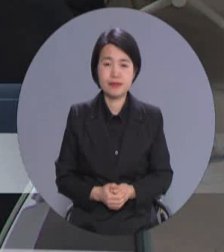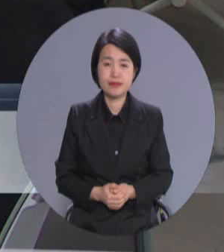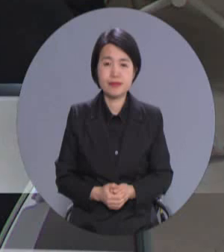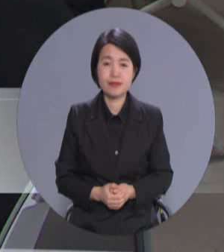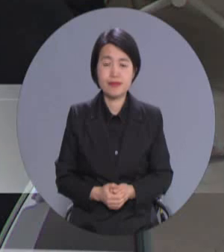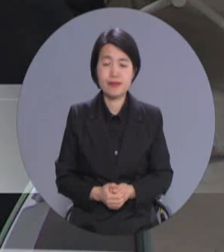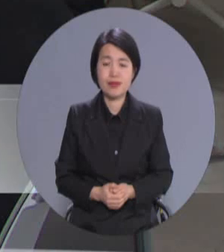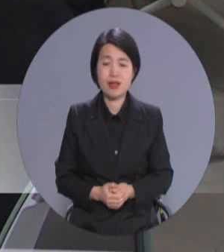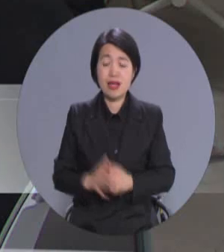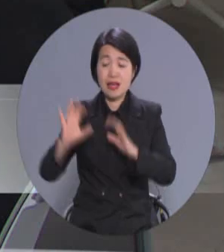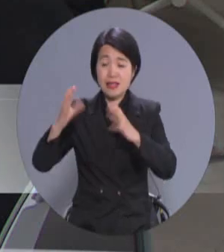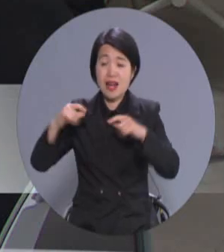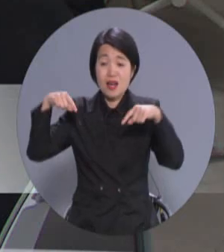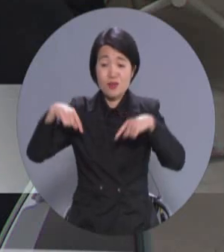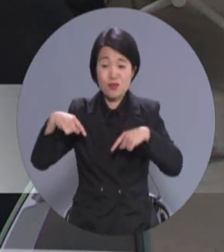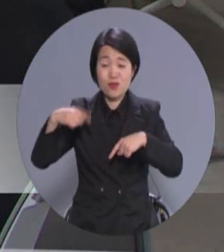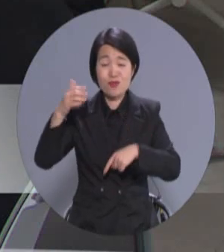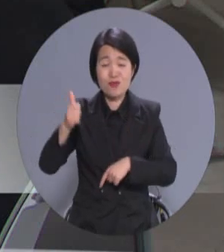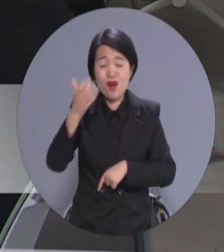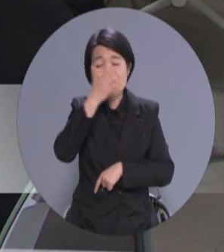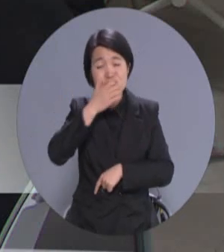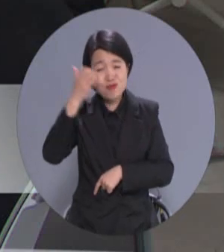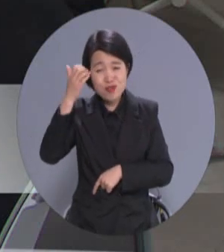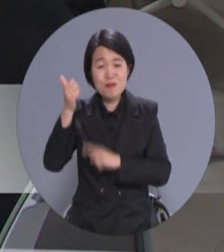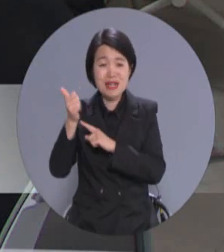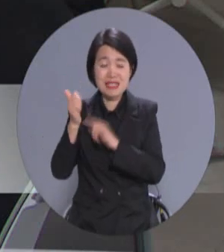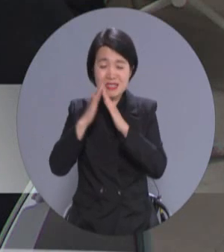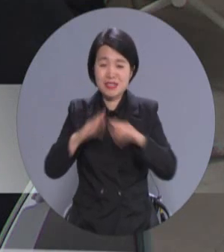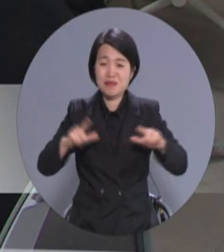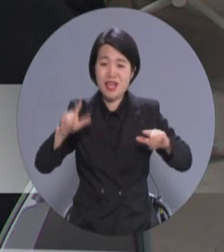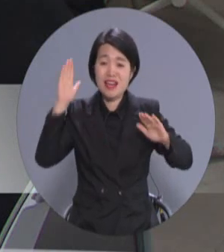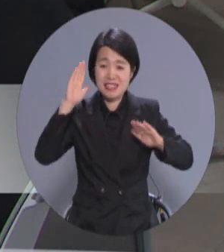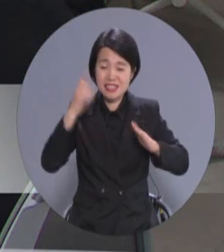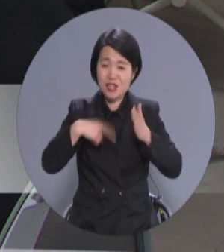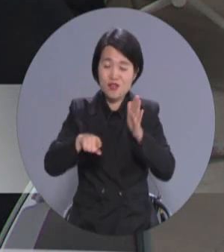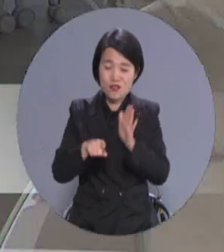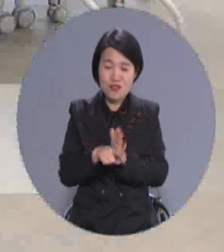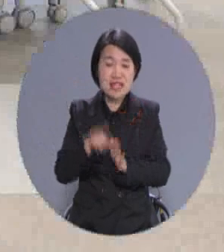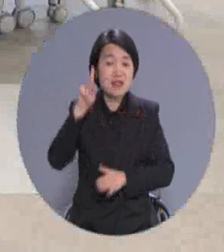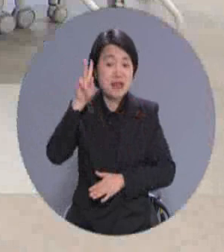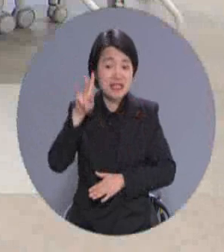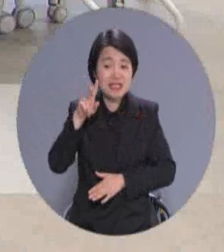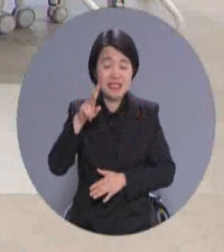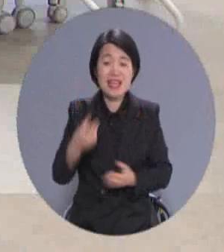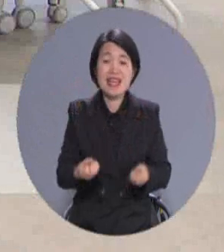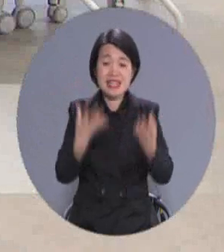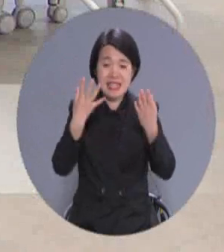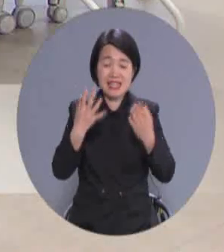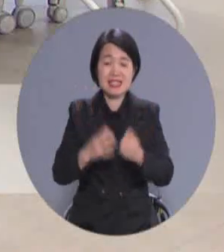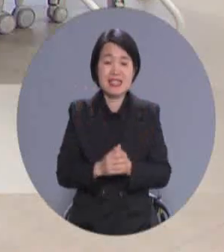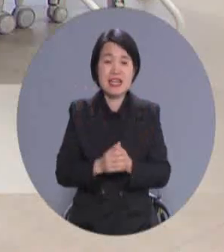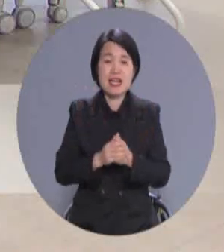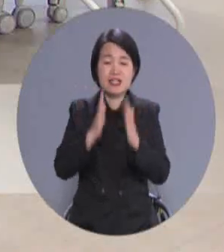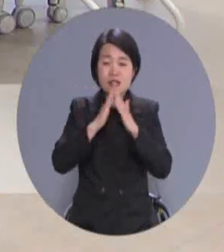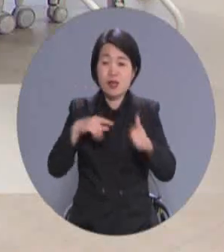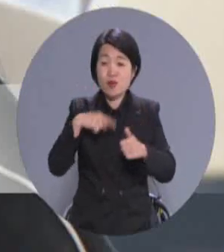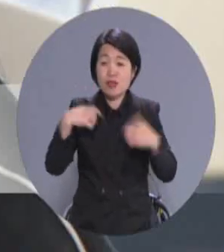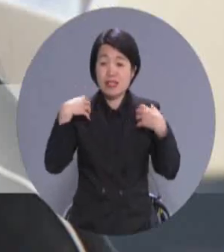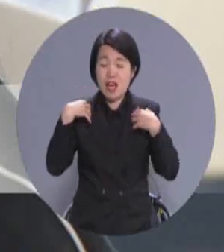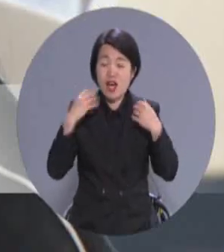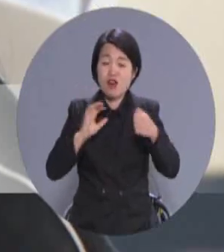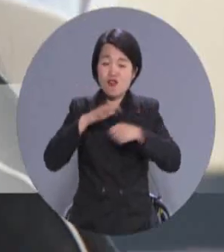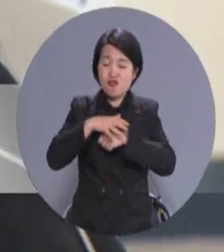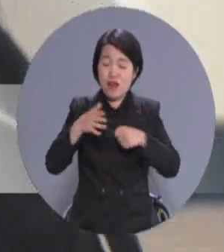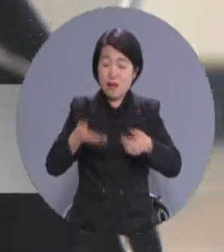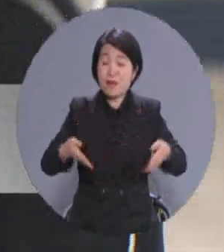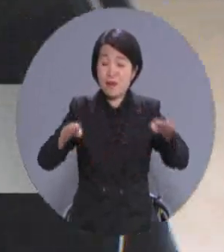외교관을 꿈꾸는 전남 학생들을 위한 1박 2일 역량 강화 캠프가 전남도교육청 국제교육원에서 열렸습니다.